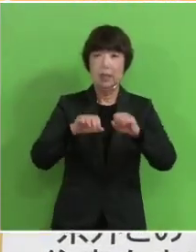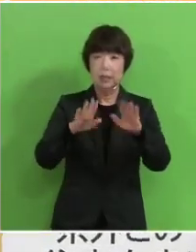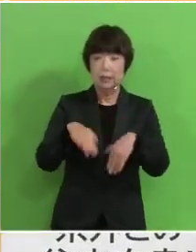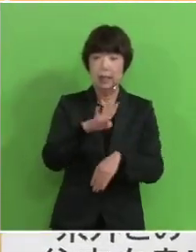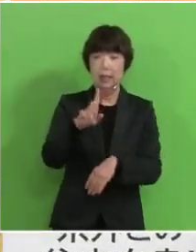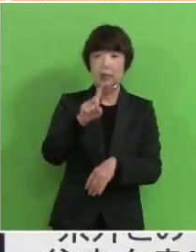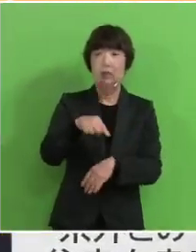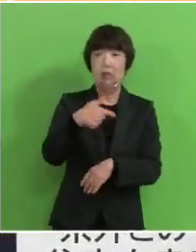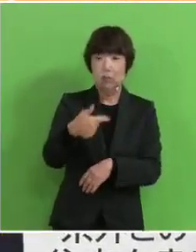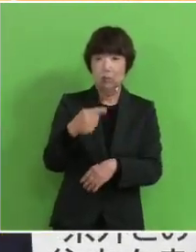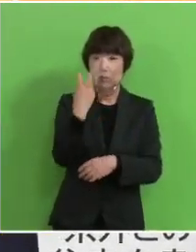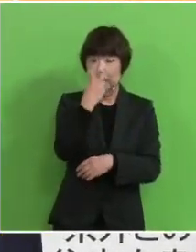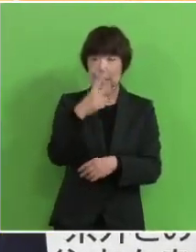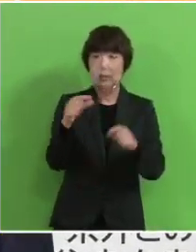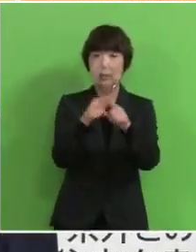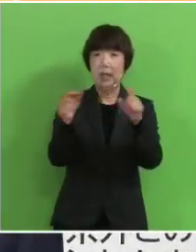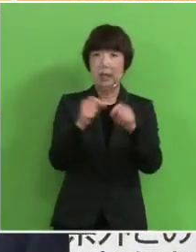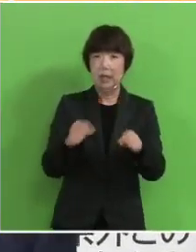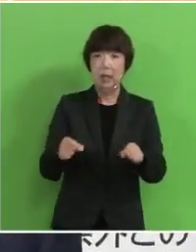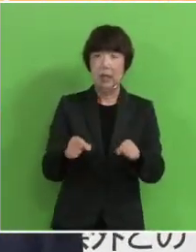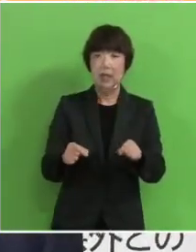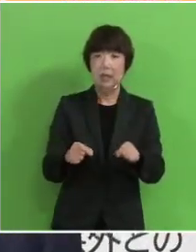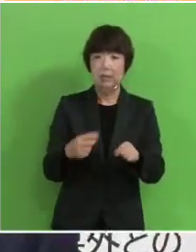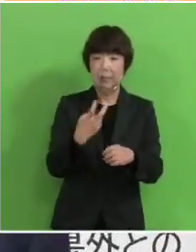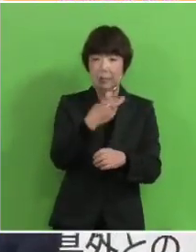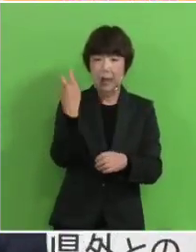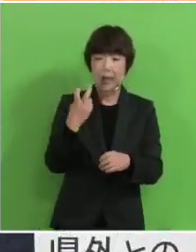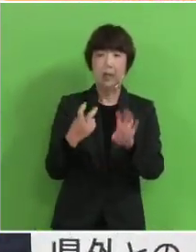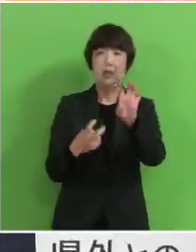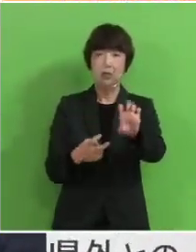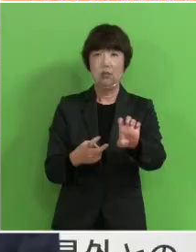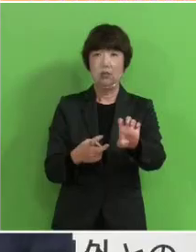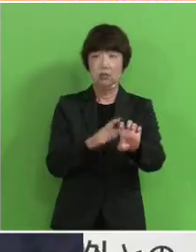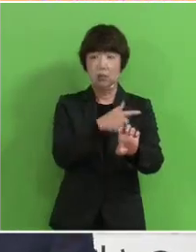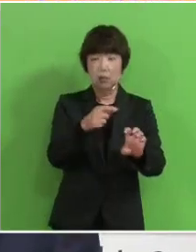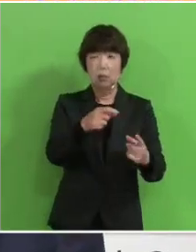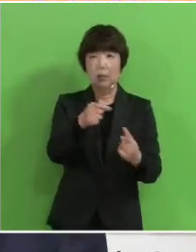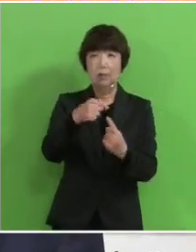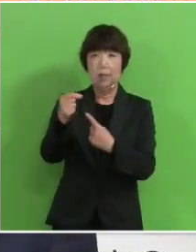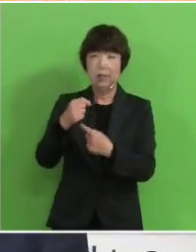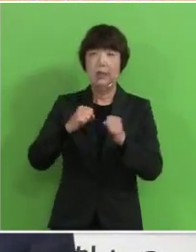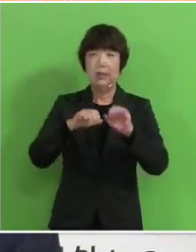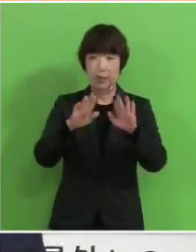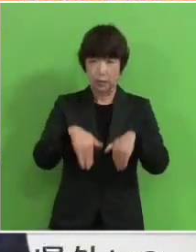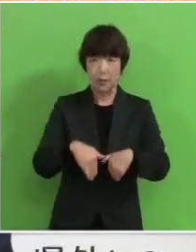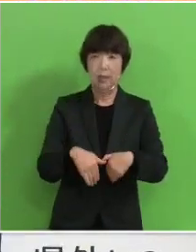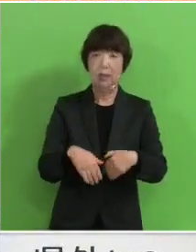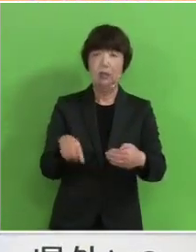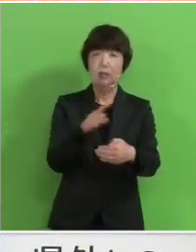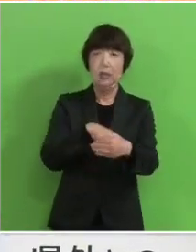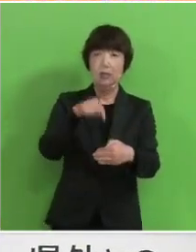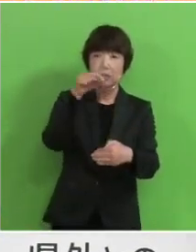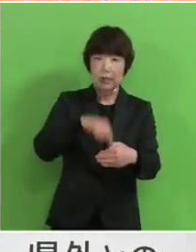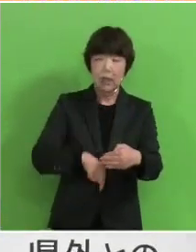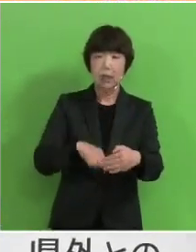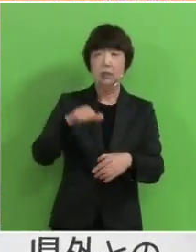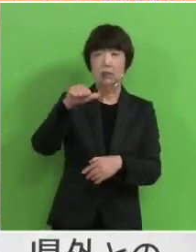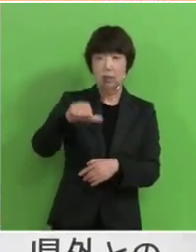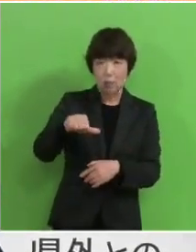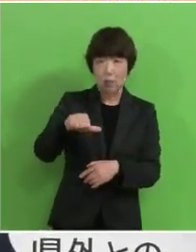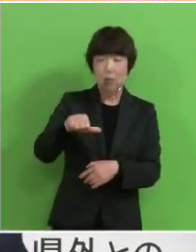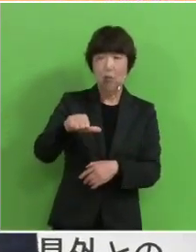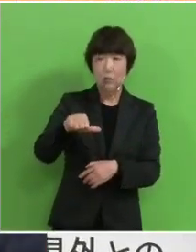解析により40件たい事例ごとにピックアップして行っていますがそのうち号減退で